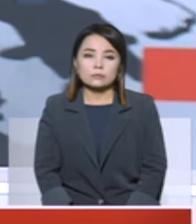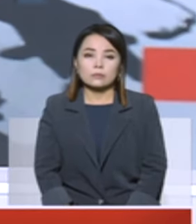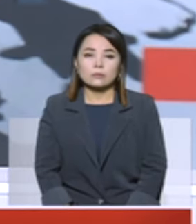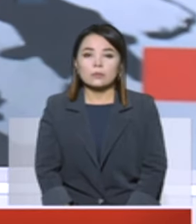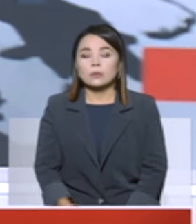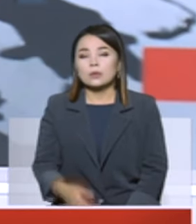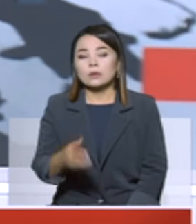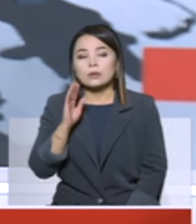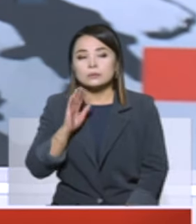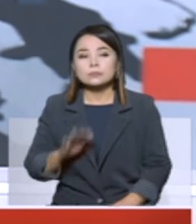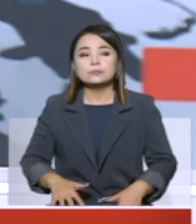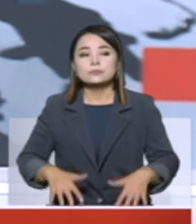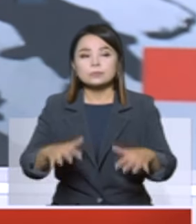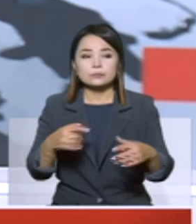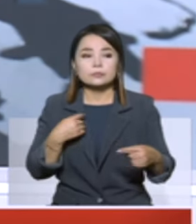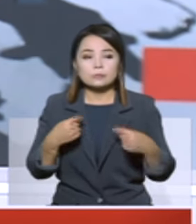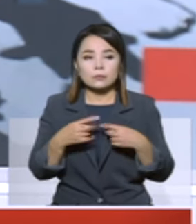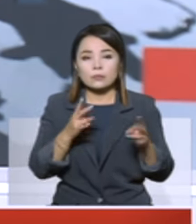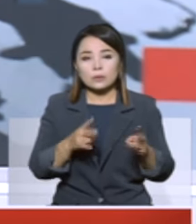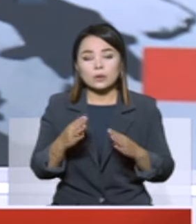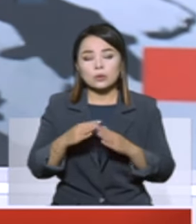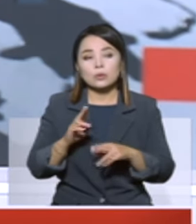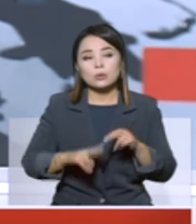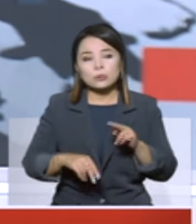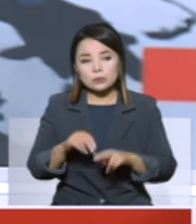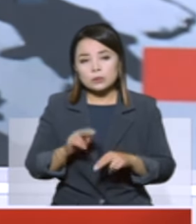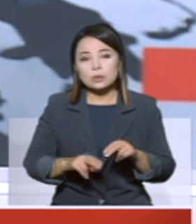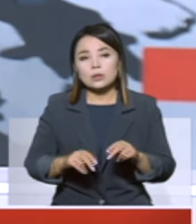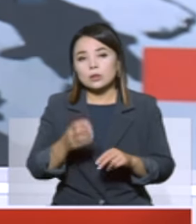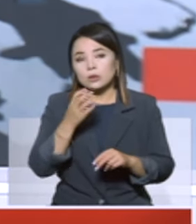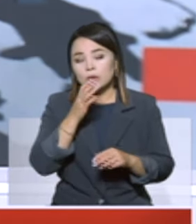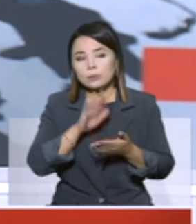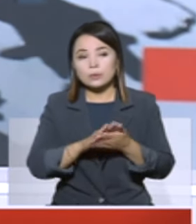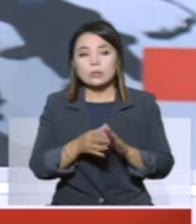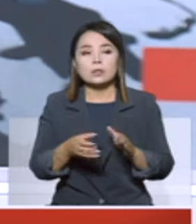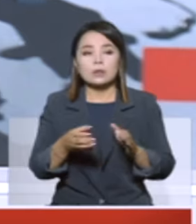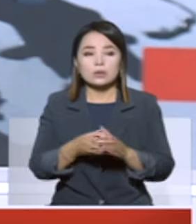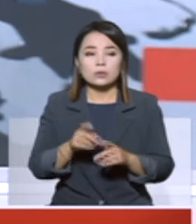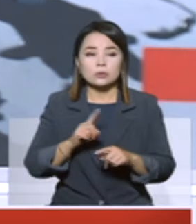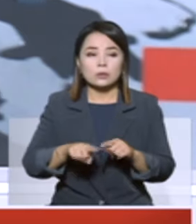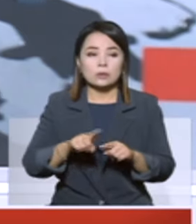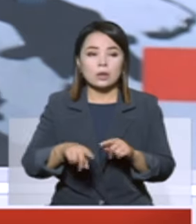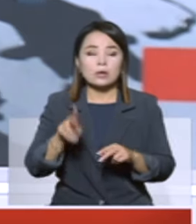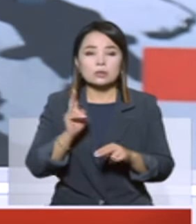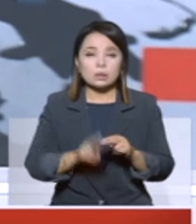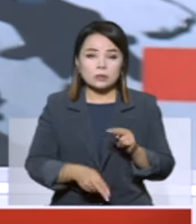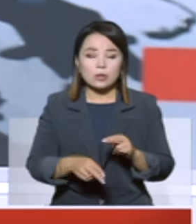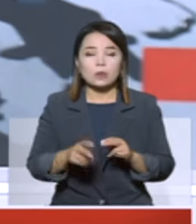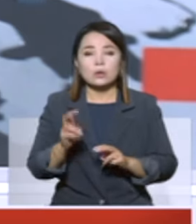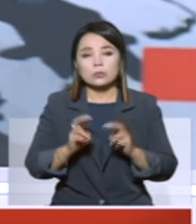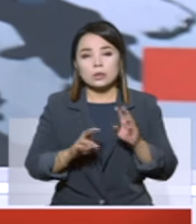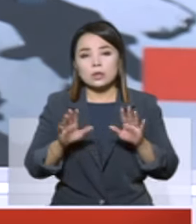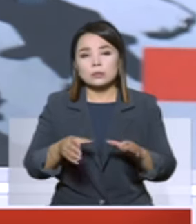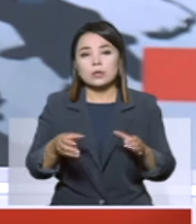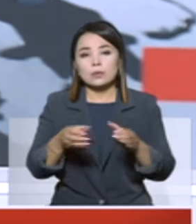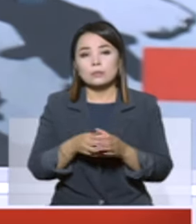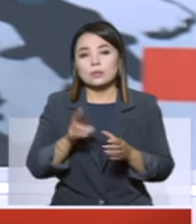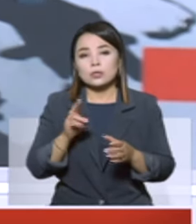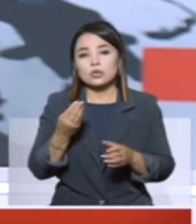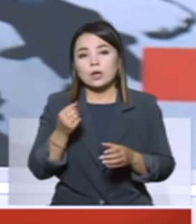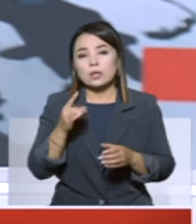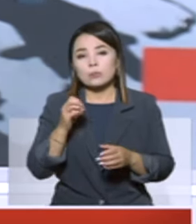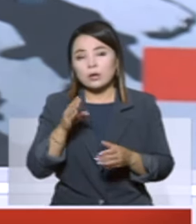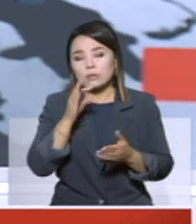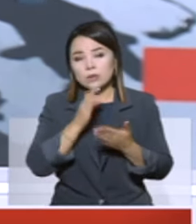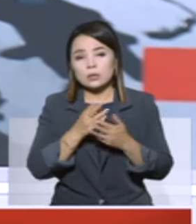Алтасына зардап шеккен өңірлердегі үйлердің құрылысы жылыту маусымына дейін аяқталады. Өнеркәсіп және құрылыс министрі Қаныш Арлыбаев осылай